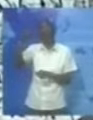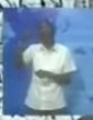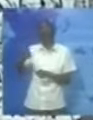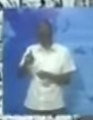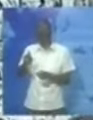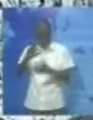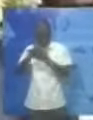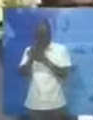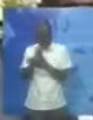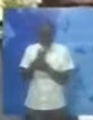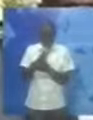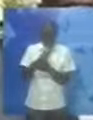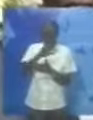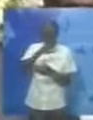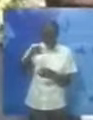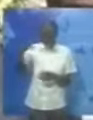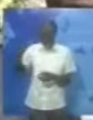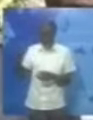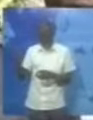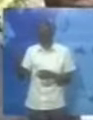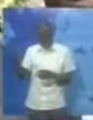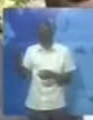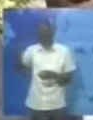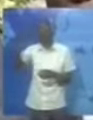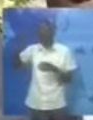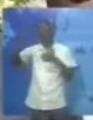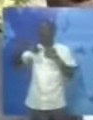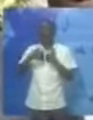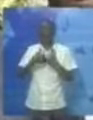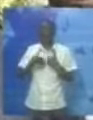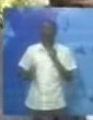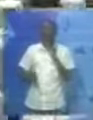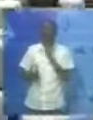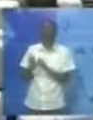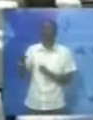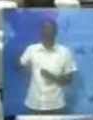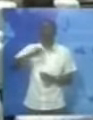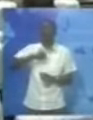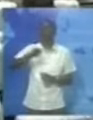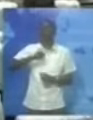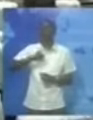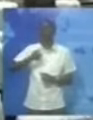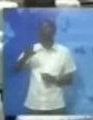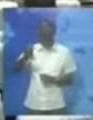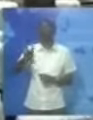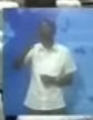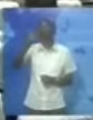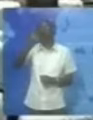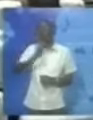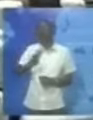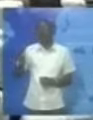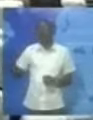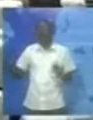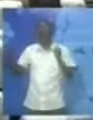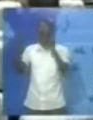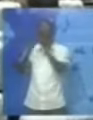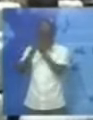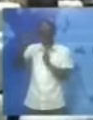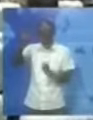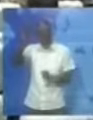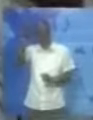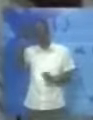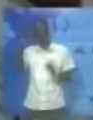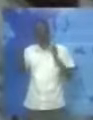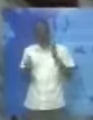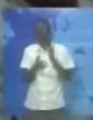synergie entre les directions pour avoir beaucoup plus d'efficacité. Le choix de Bobo-Dioulasso pour cette rencontre du ministère de